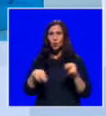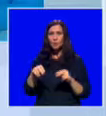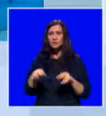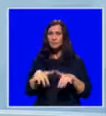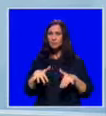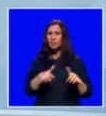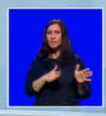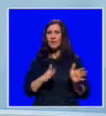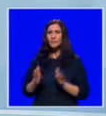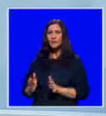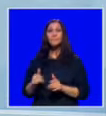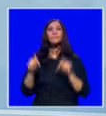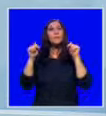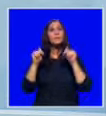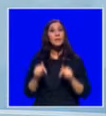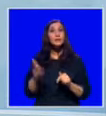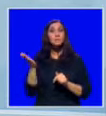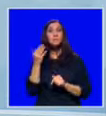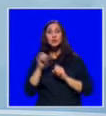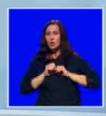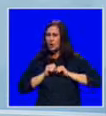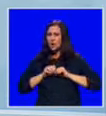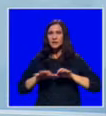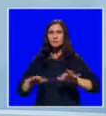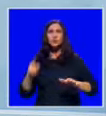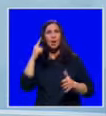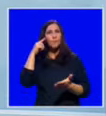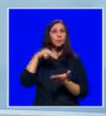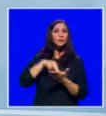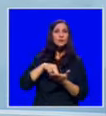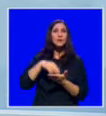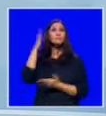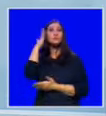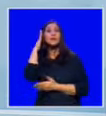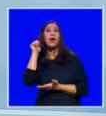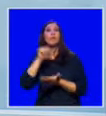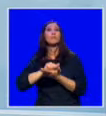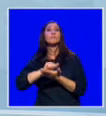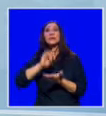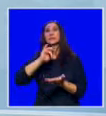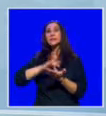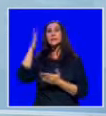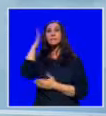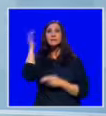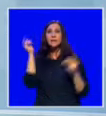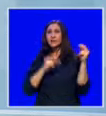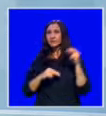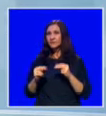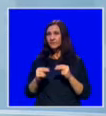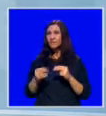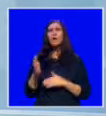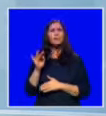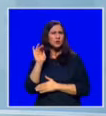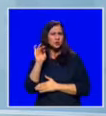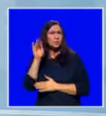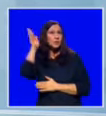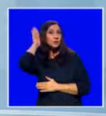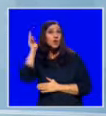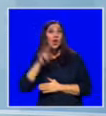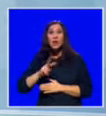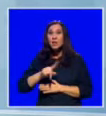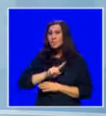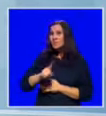парламента. Днес беше разпространена позиция от страна на пресцентъра на Министерски съвет. Дали ще бъде изслушен